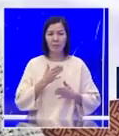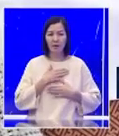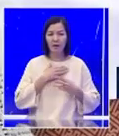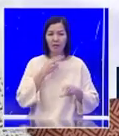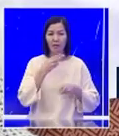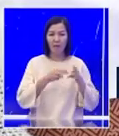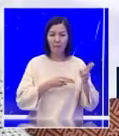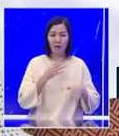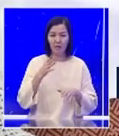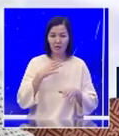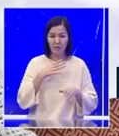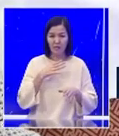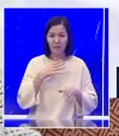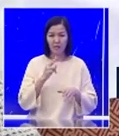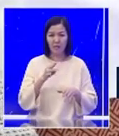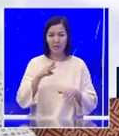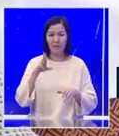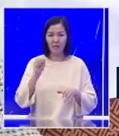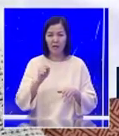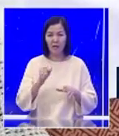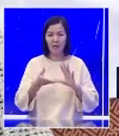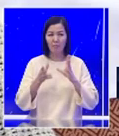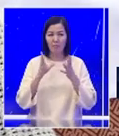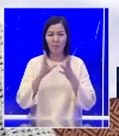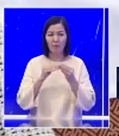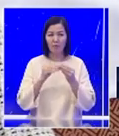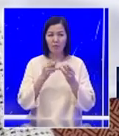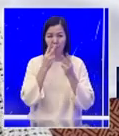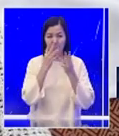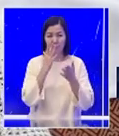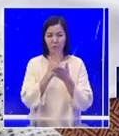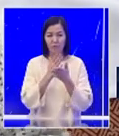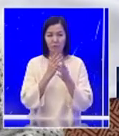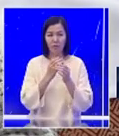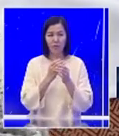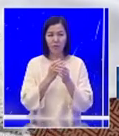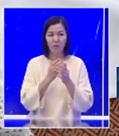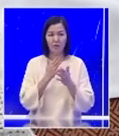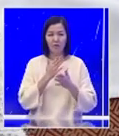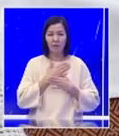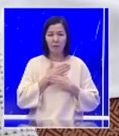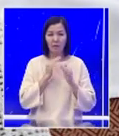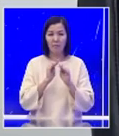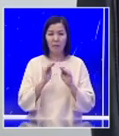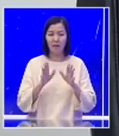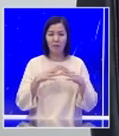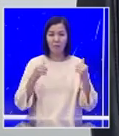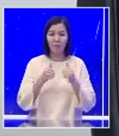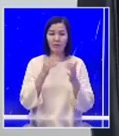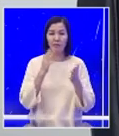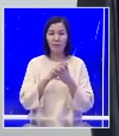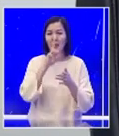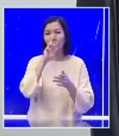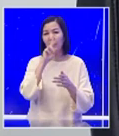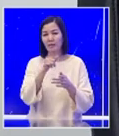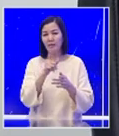емес. Оны кіта бойынша қарасаңыз бәрлігі белгілі болады. Менің балашағам бар. Қателікті